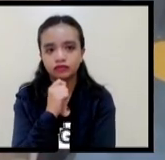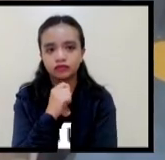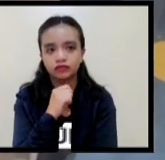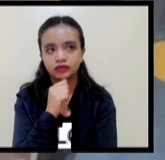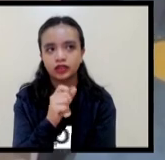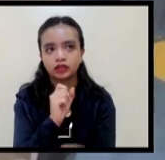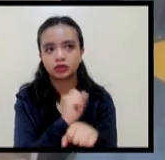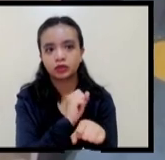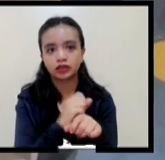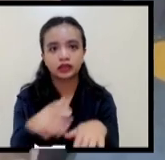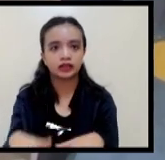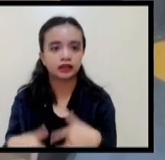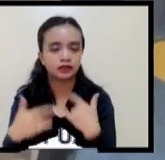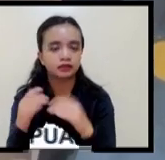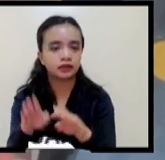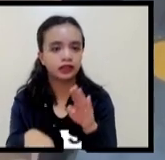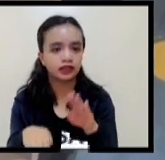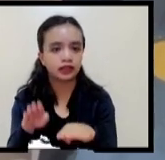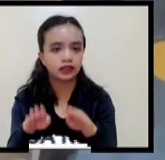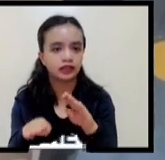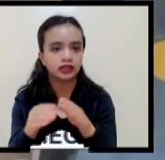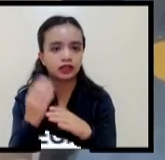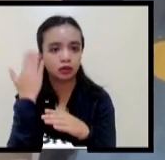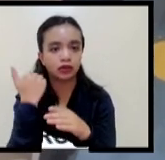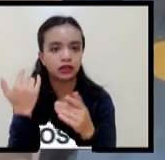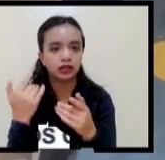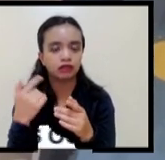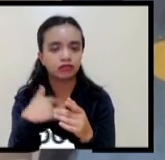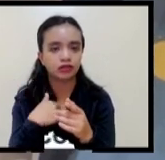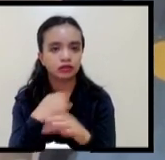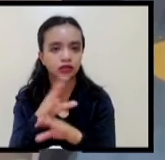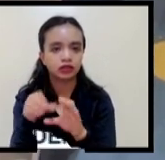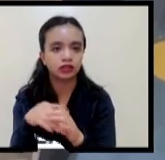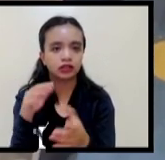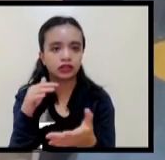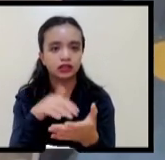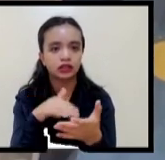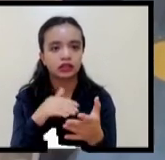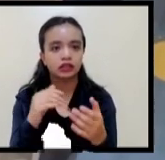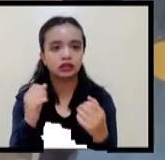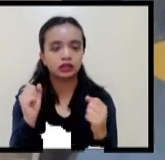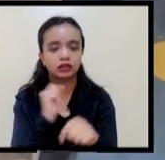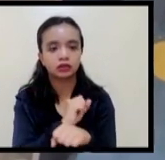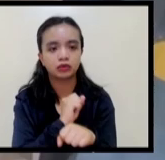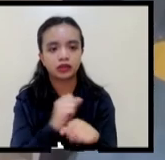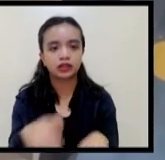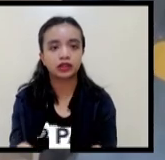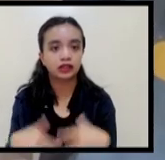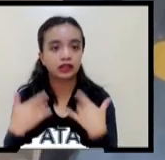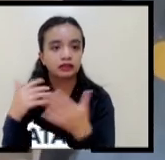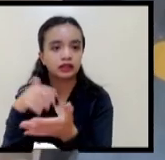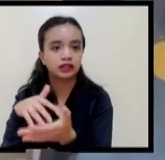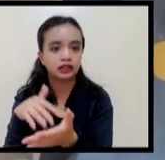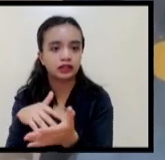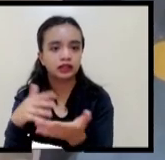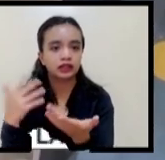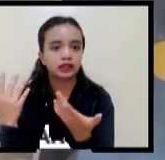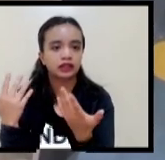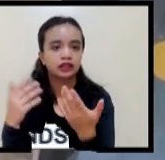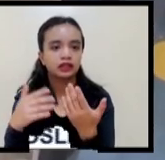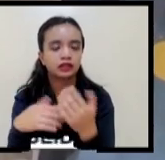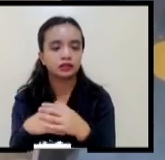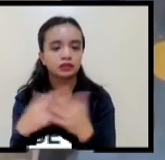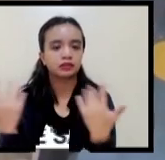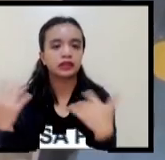work-life balance, kasi mas, syempre may study pa ako, so I guess work-life ako, work-life study blend, instead of balance,